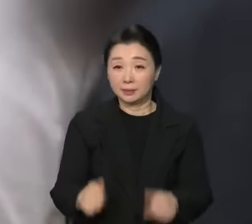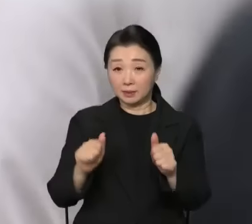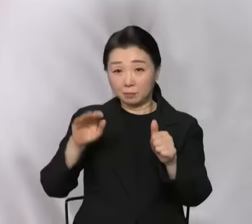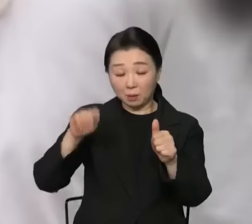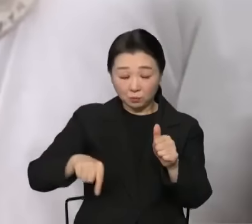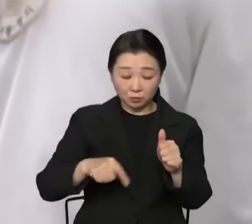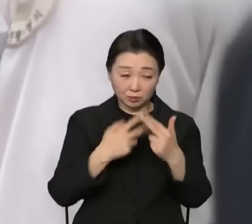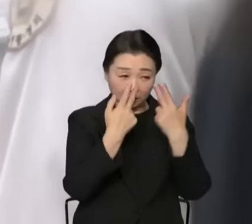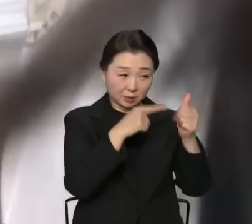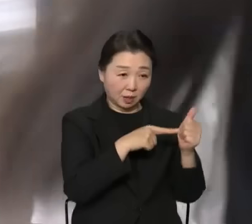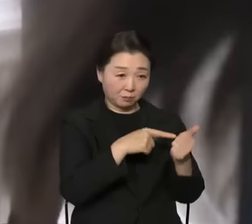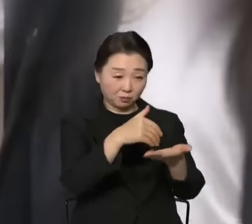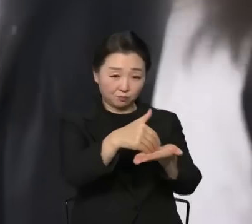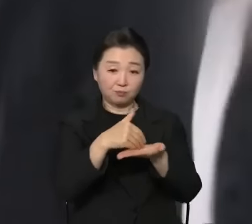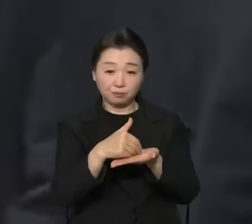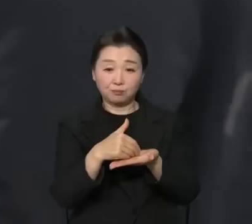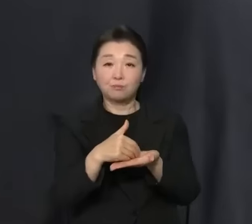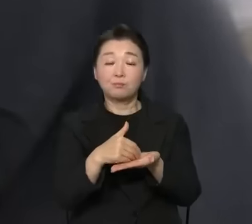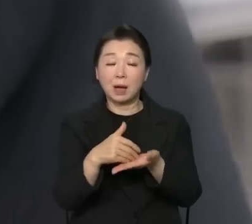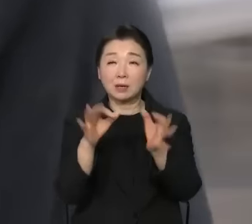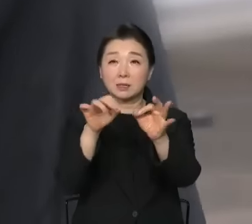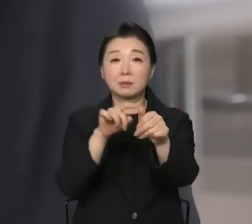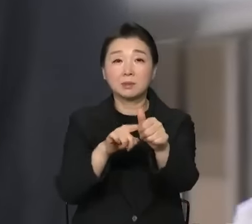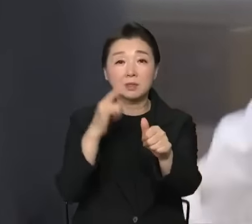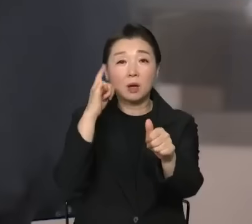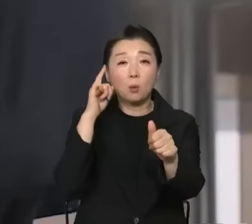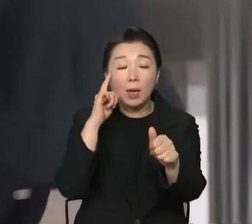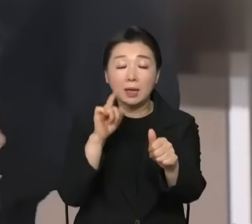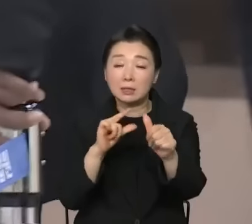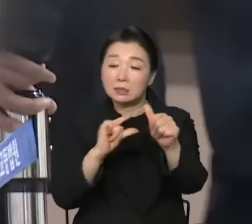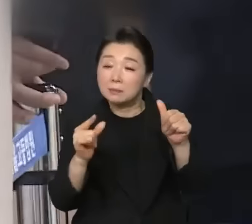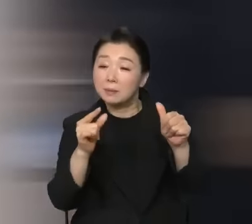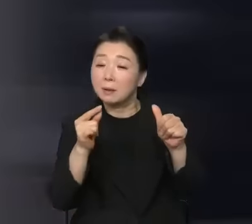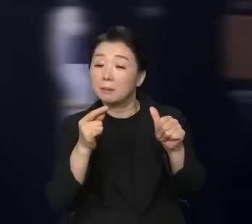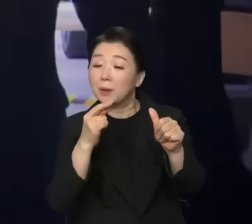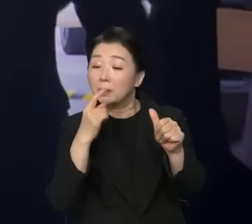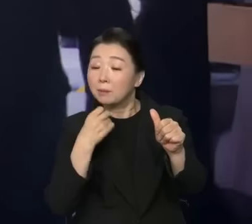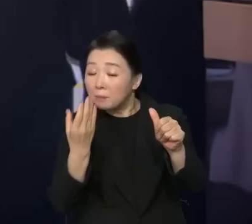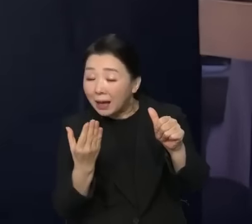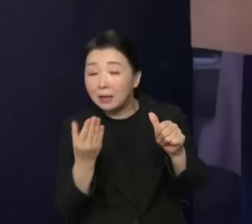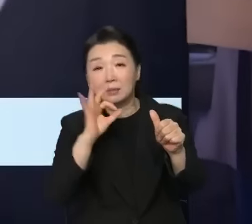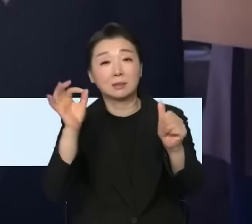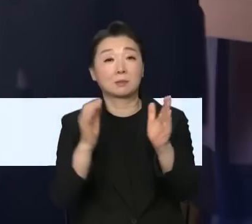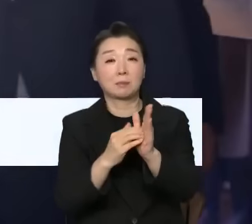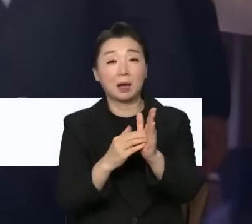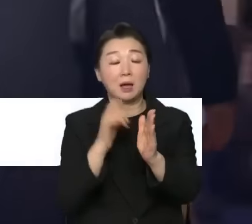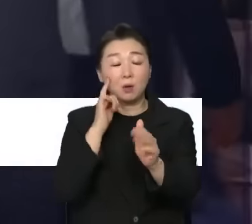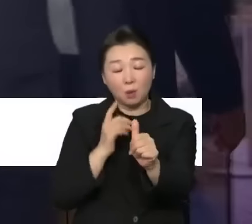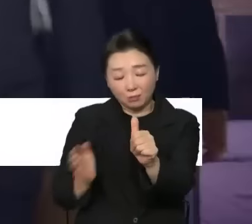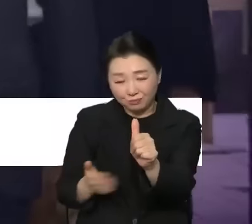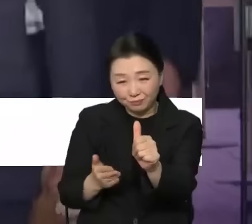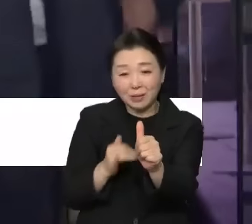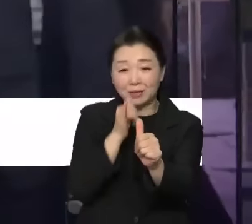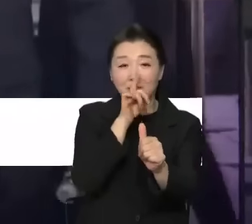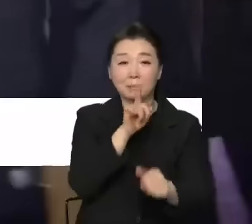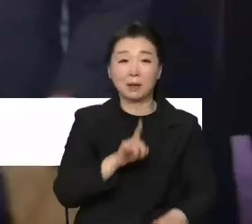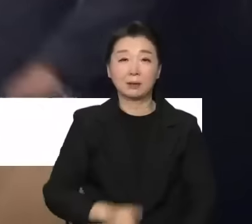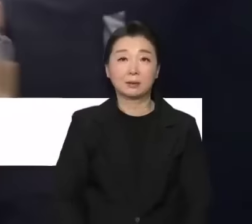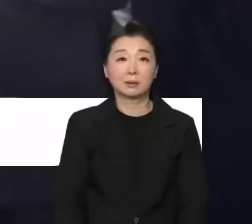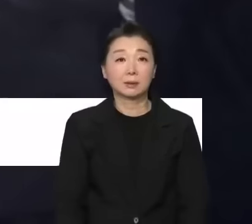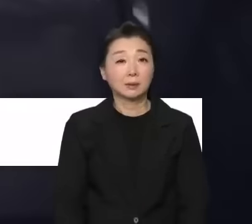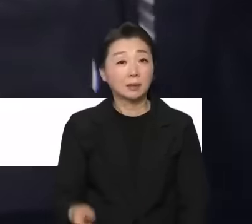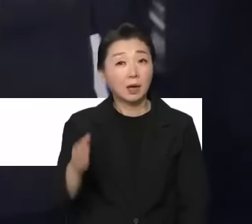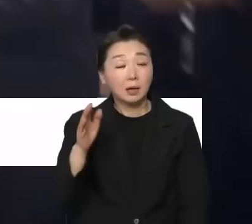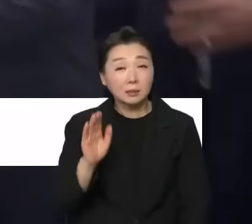대표의 요청으로 김 씨가 일부 증언을 실제 위증한 건 인정했습니다. 교사 행위는 존재했던 겁니다.